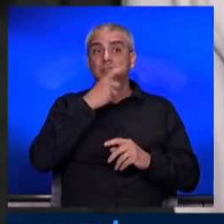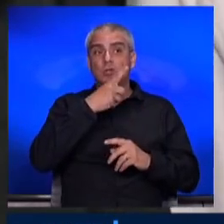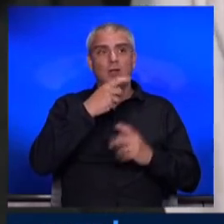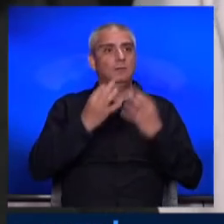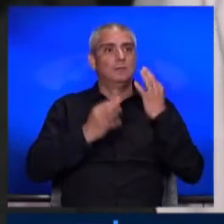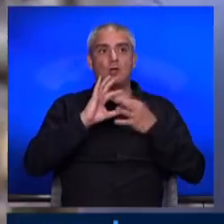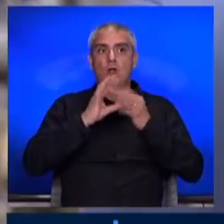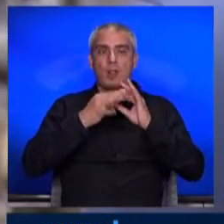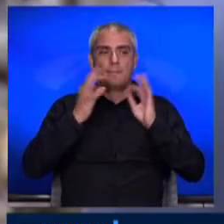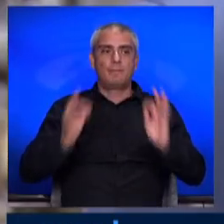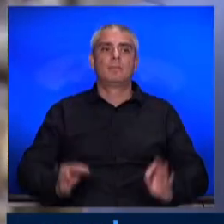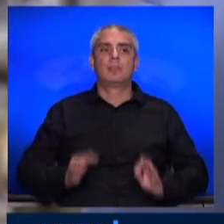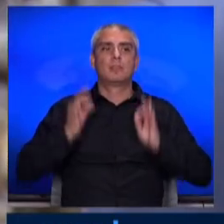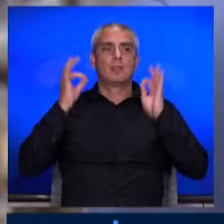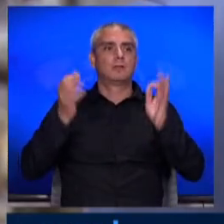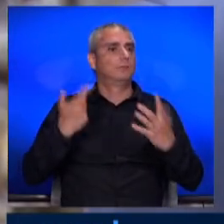המשחקים האולימפיים נדחים.